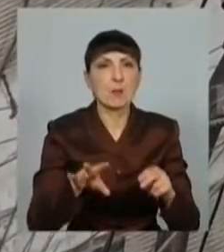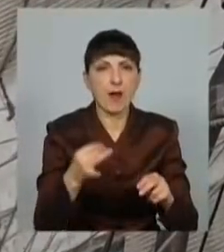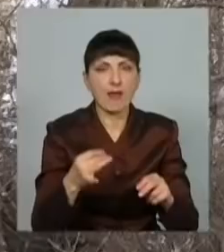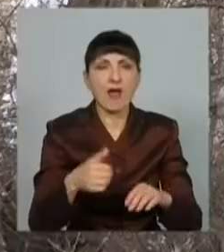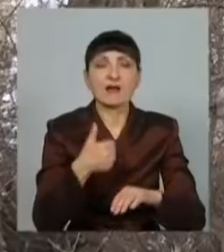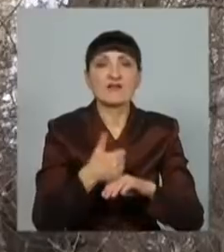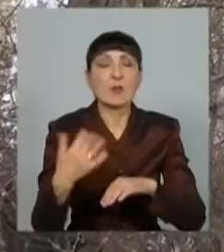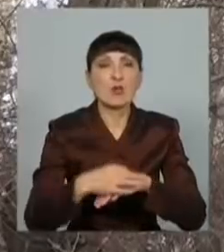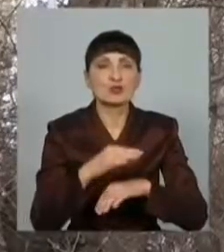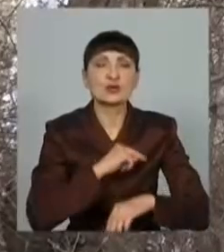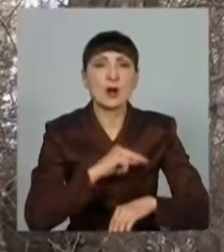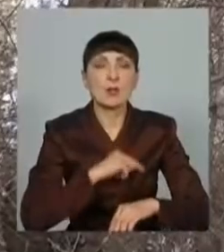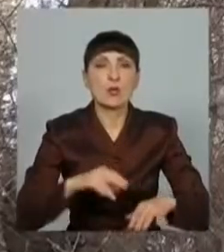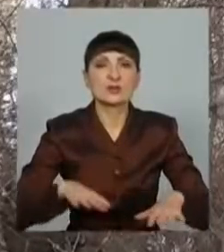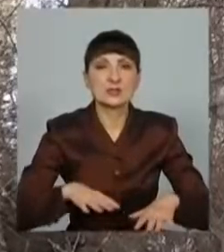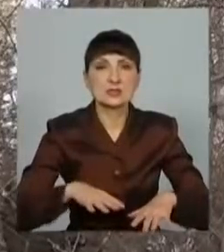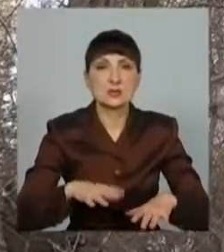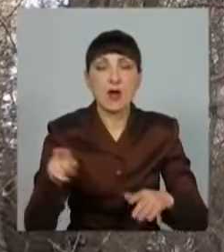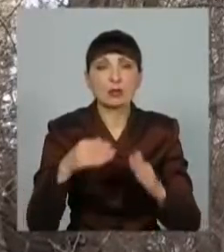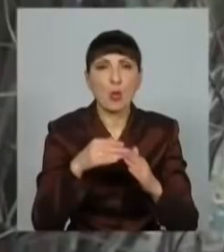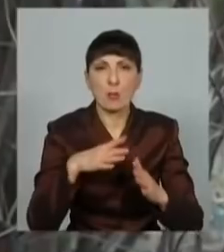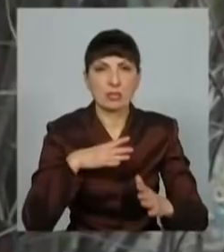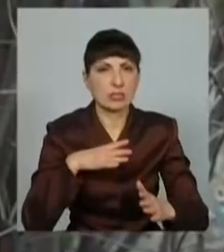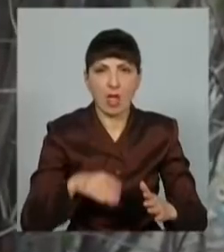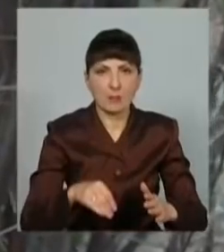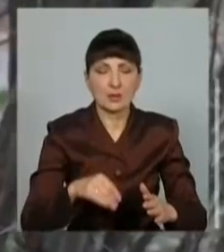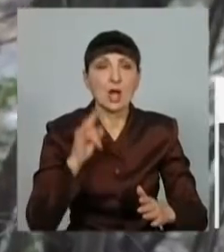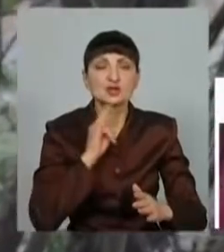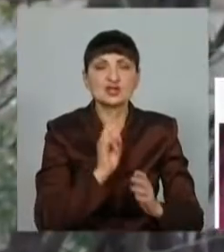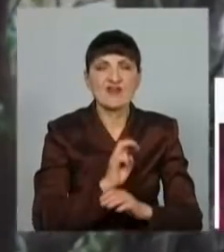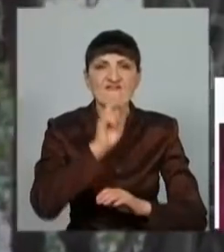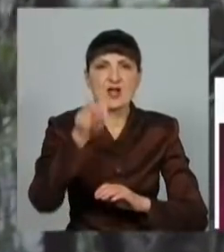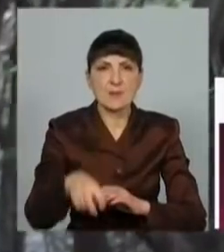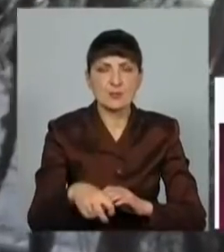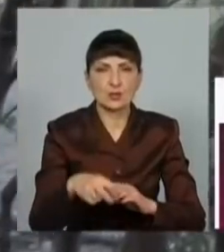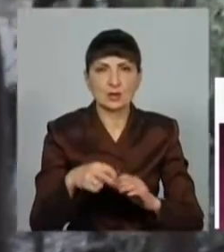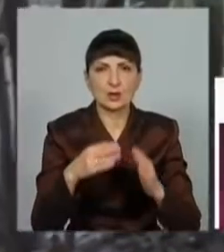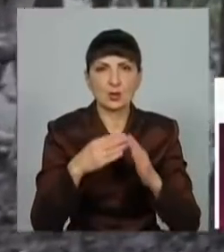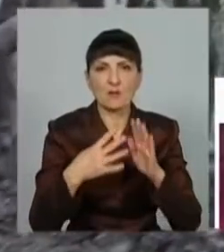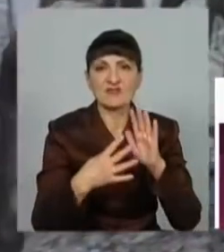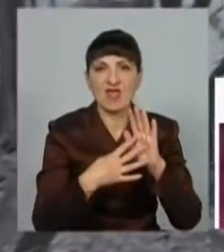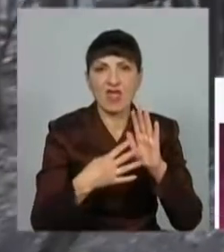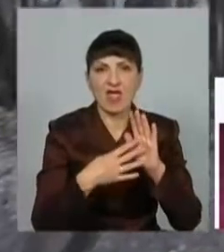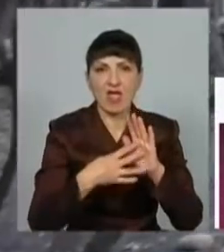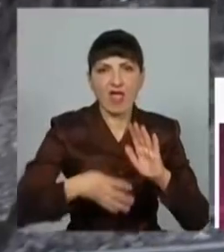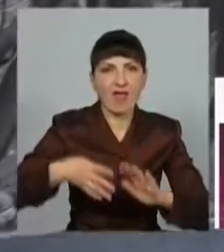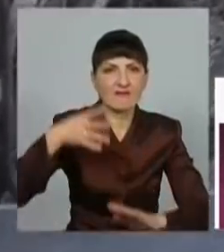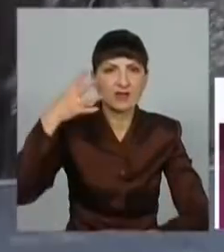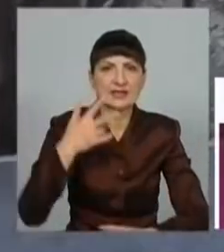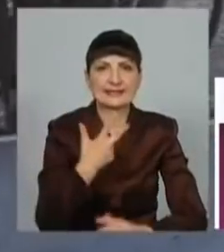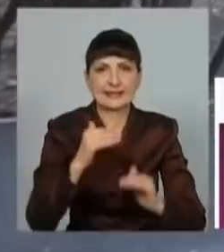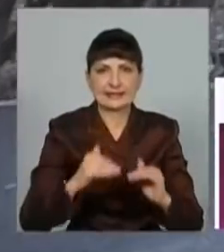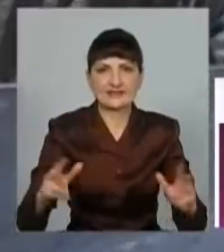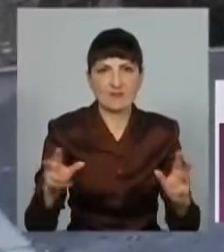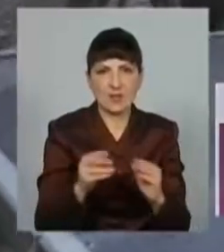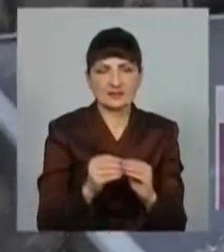семейства работал на рынке, но в момент трагедии его в доме не было. Женщина выпрыгнула из окна 9-го этажа вот этой многоэтажки вместе с 3 детьми.